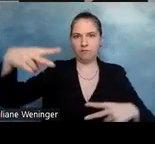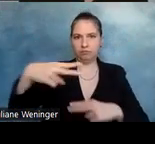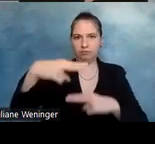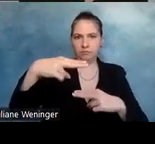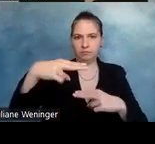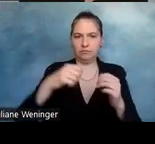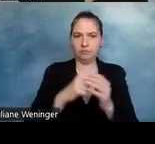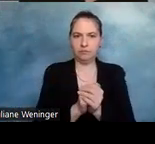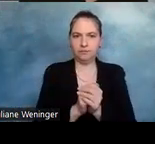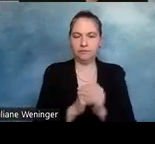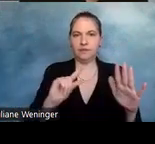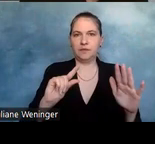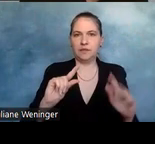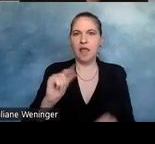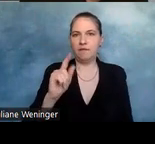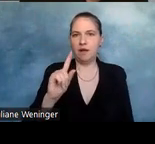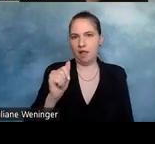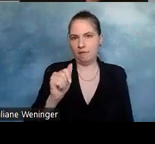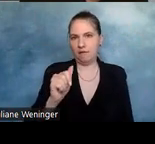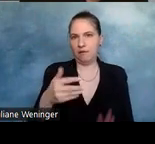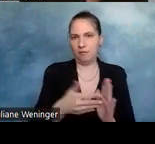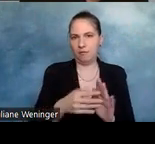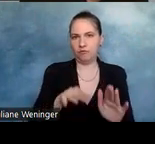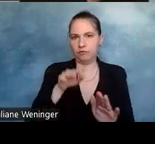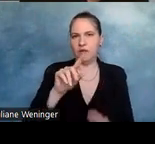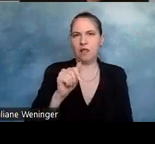den 11er-Prüfschritten,